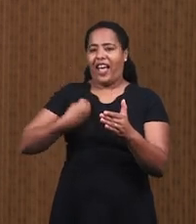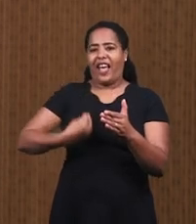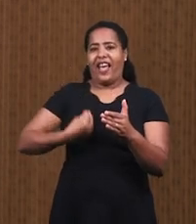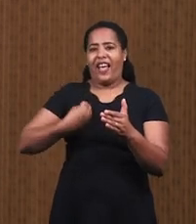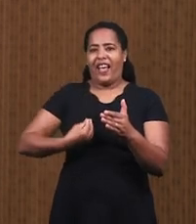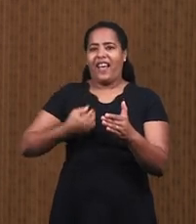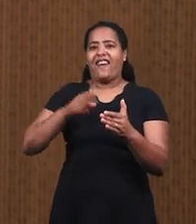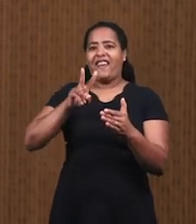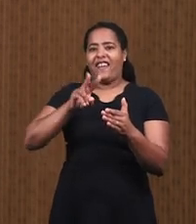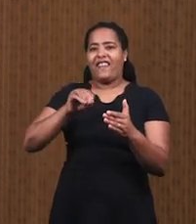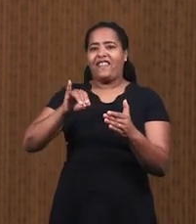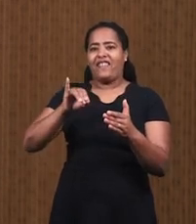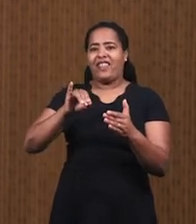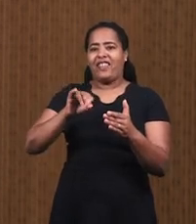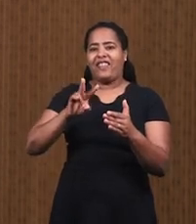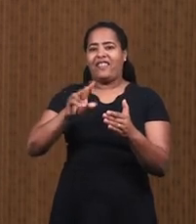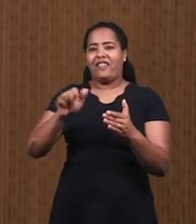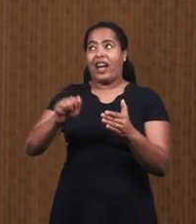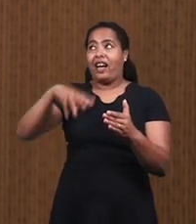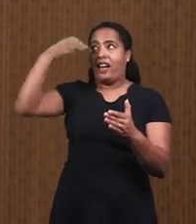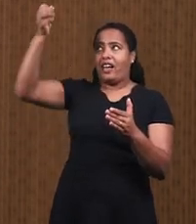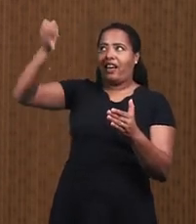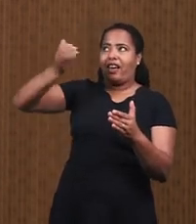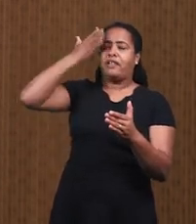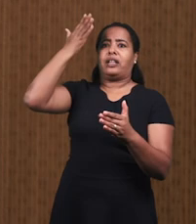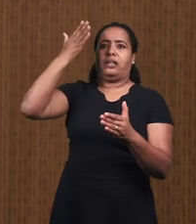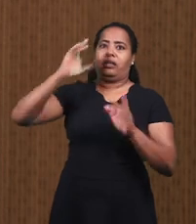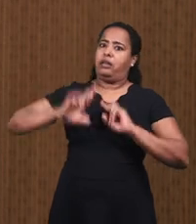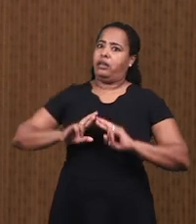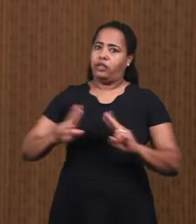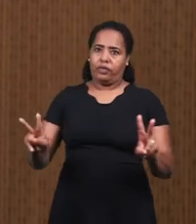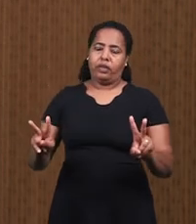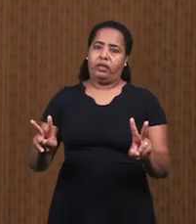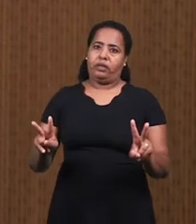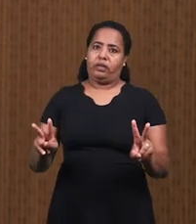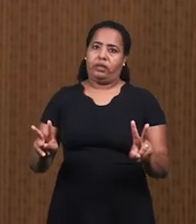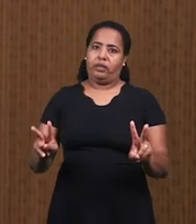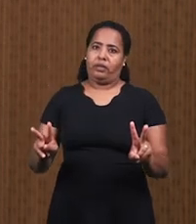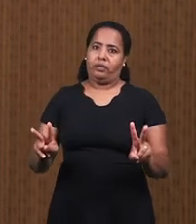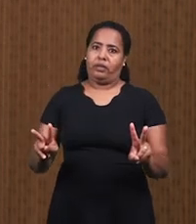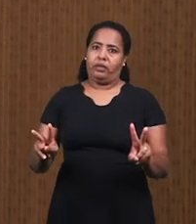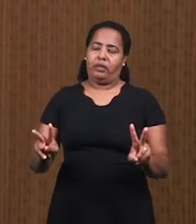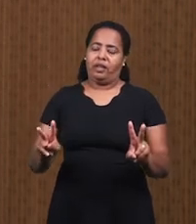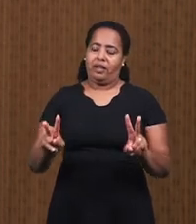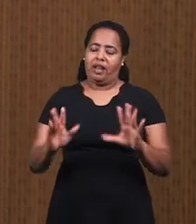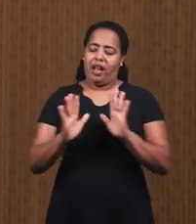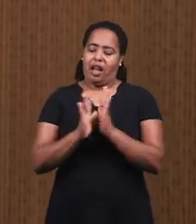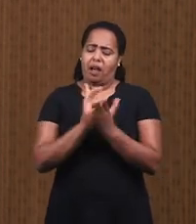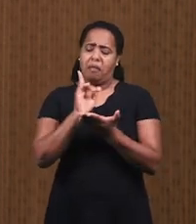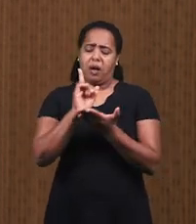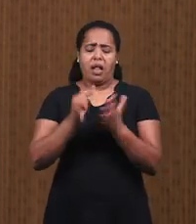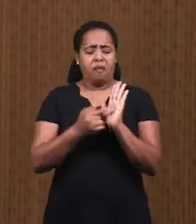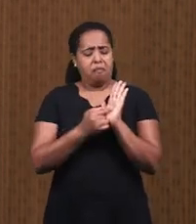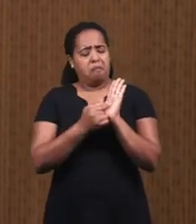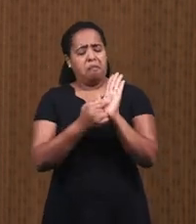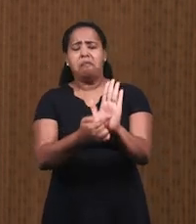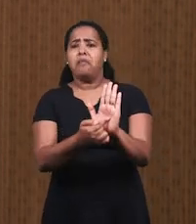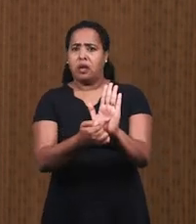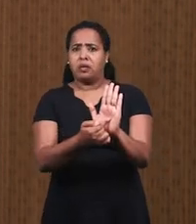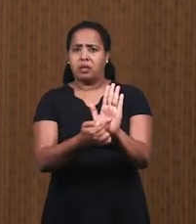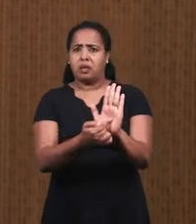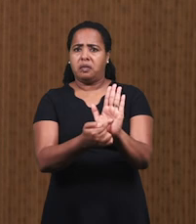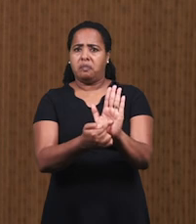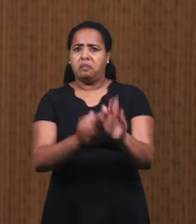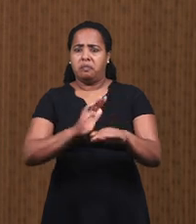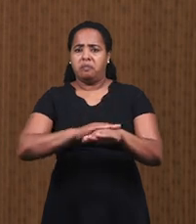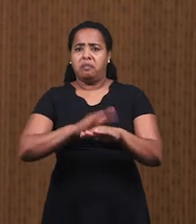это уже живое слово. Это совсем что-то отличное. Библия говорит сама по